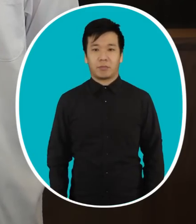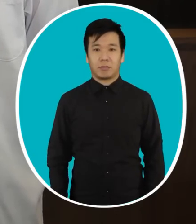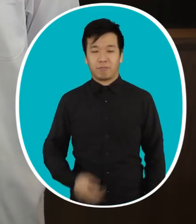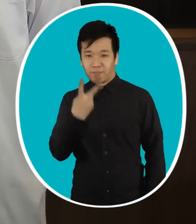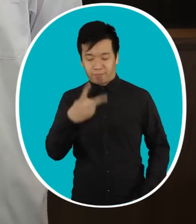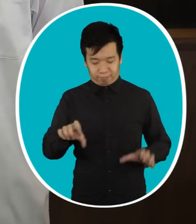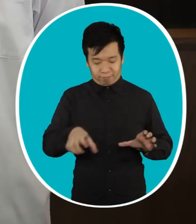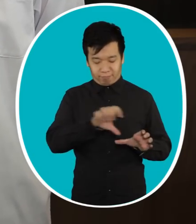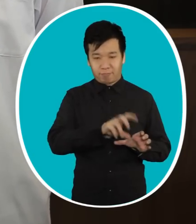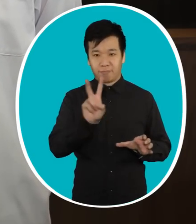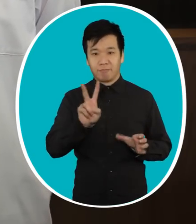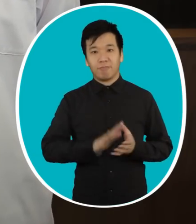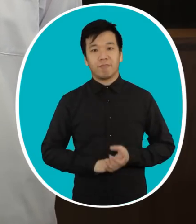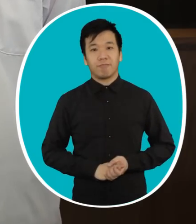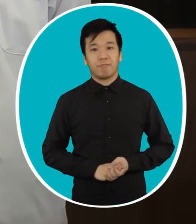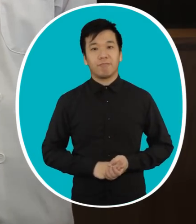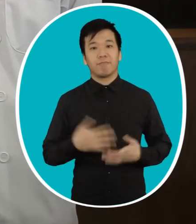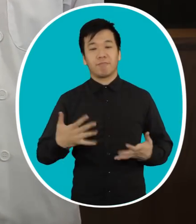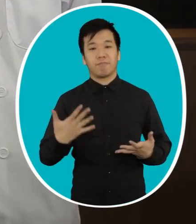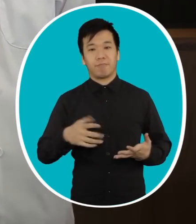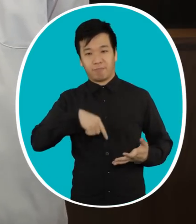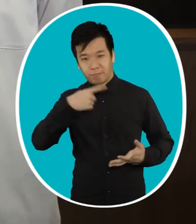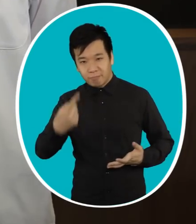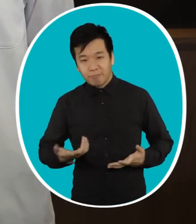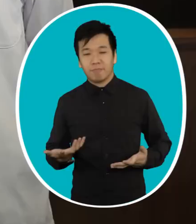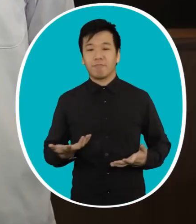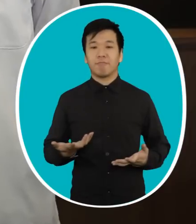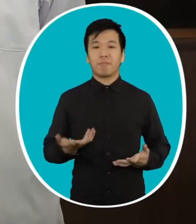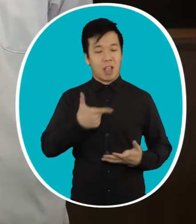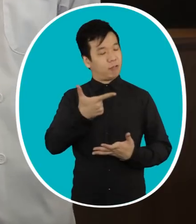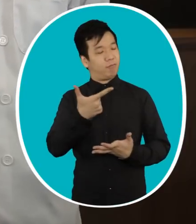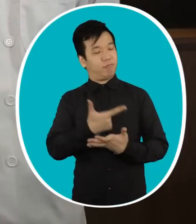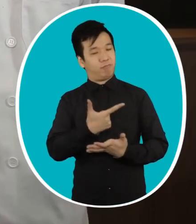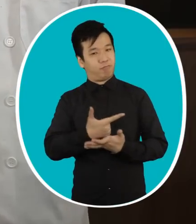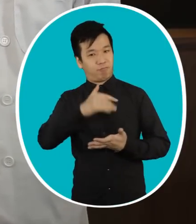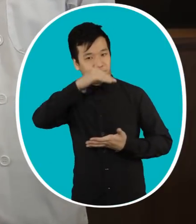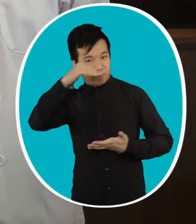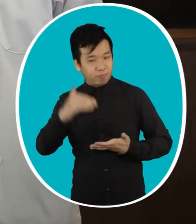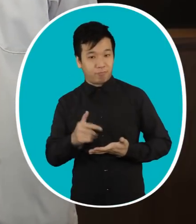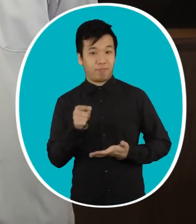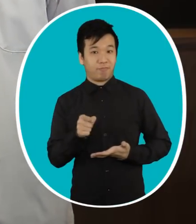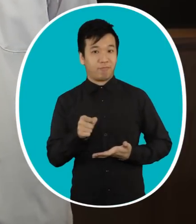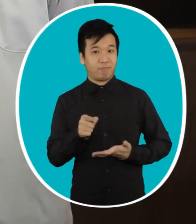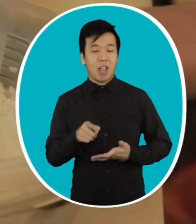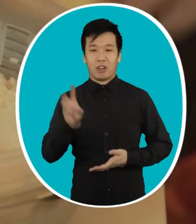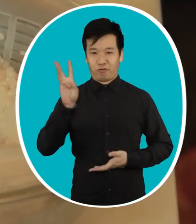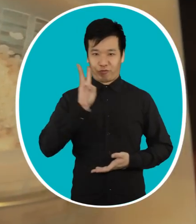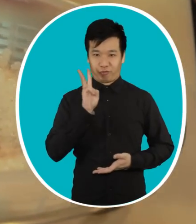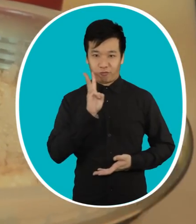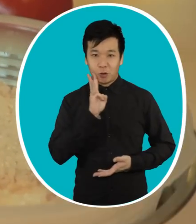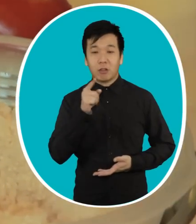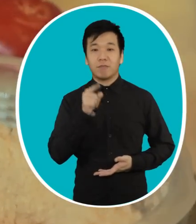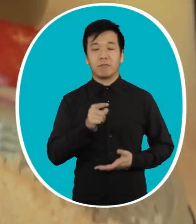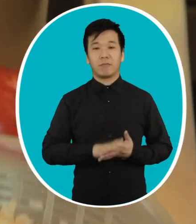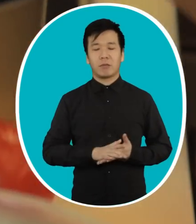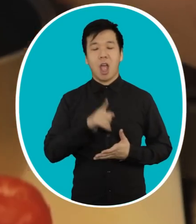兩百啊！好，咁跟住落嚟咧就係最緊要嗰個步驟啦，就係個水分。平時咧，